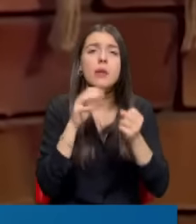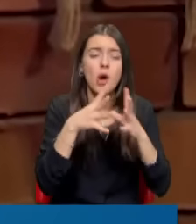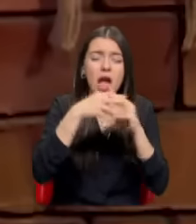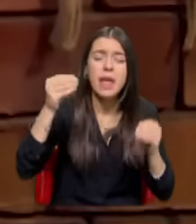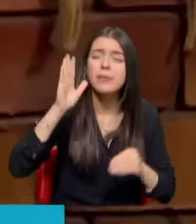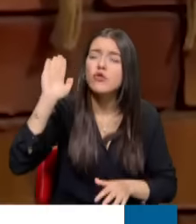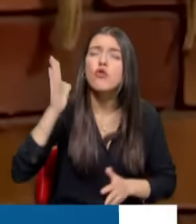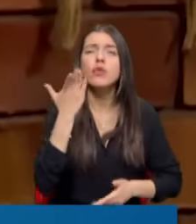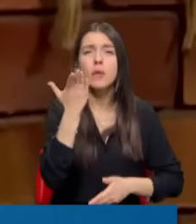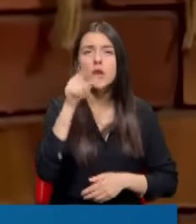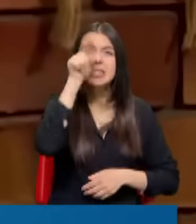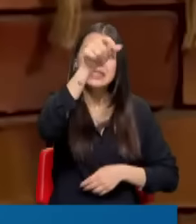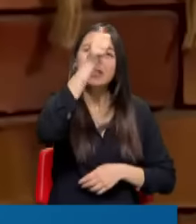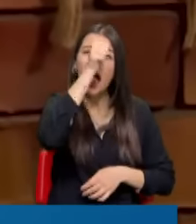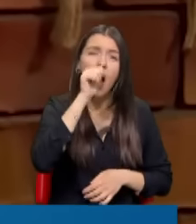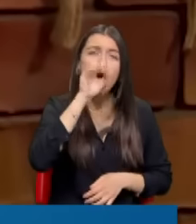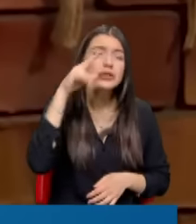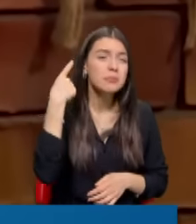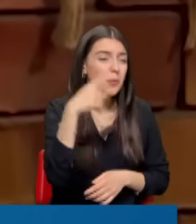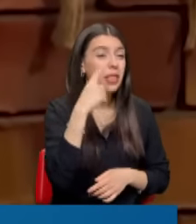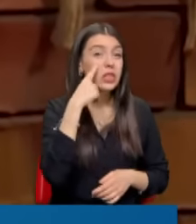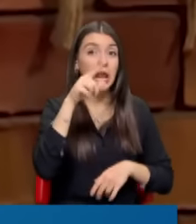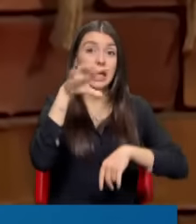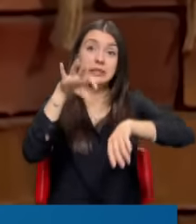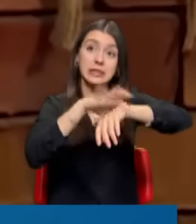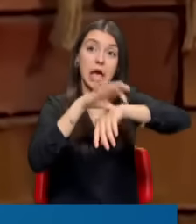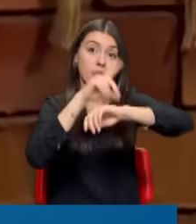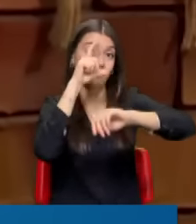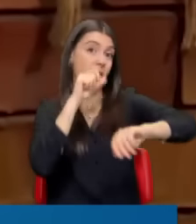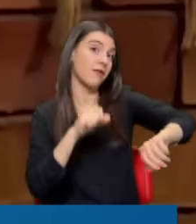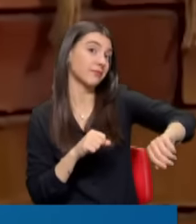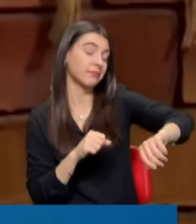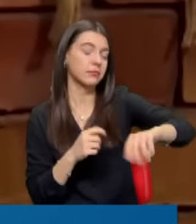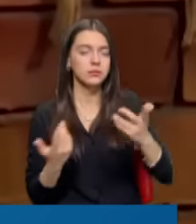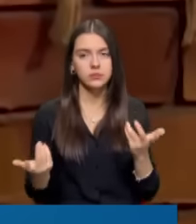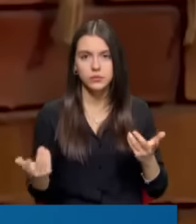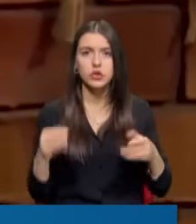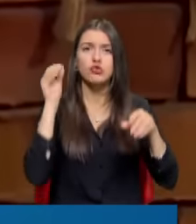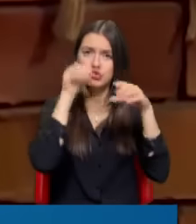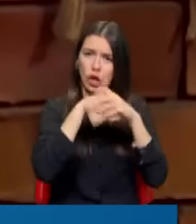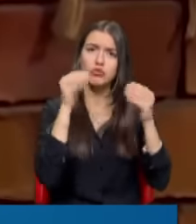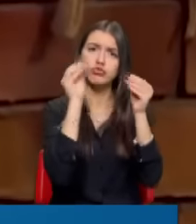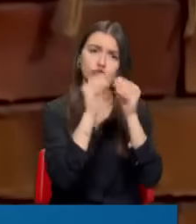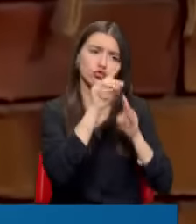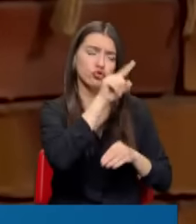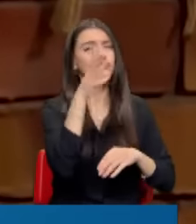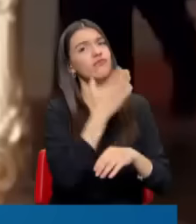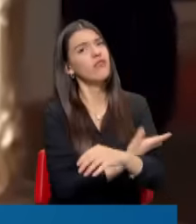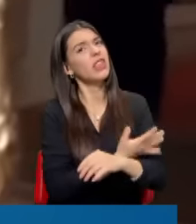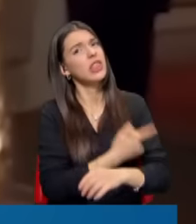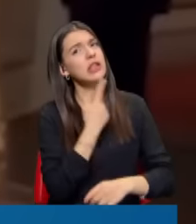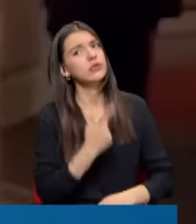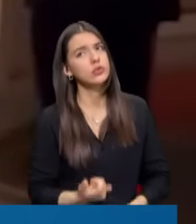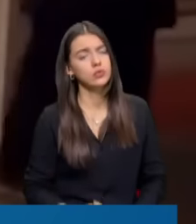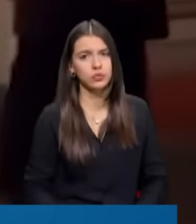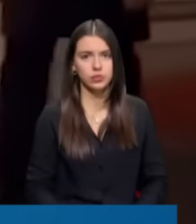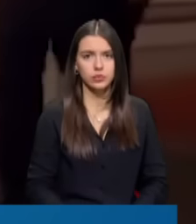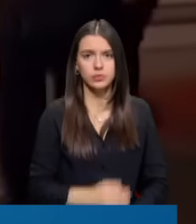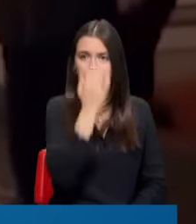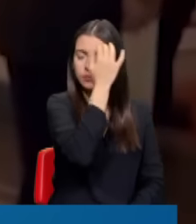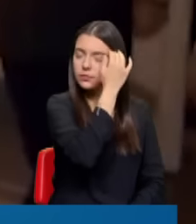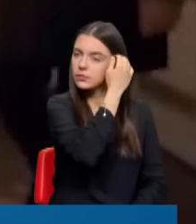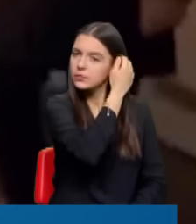götüremiyor. Siz 600 bin liralık saatlerinizle poz veriyor, sonra da suçu millete atıyorsunuz. Oo,